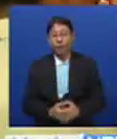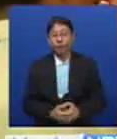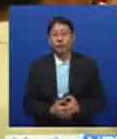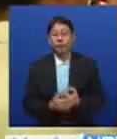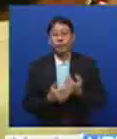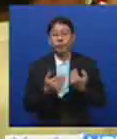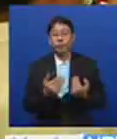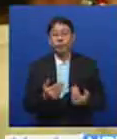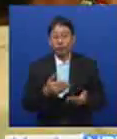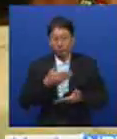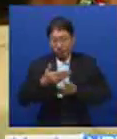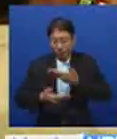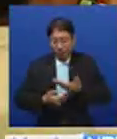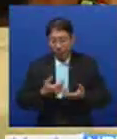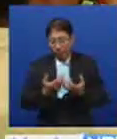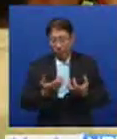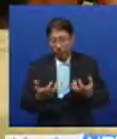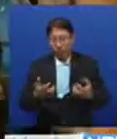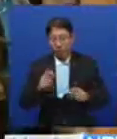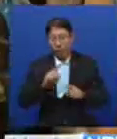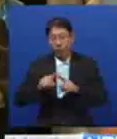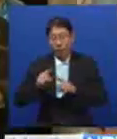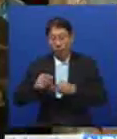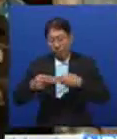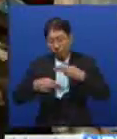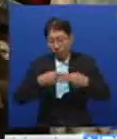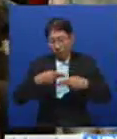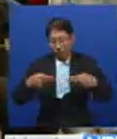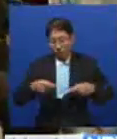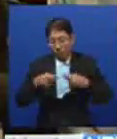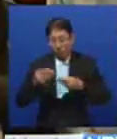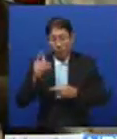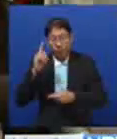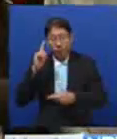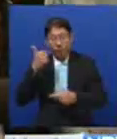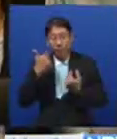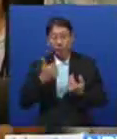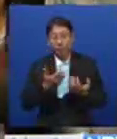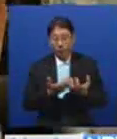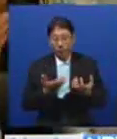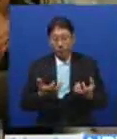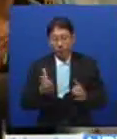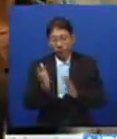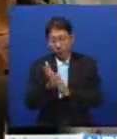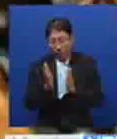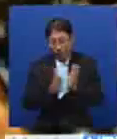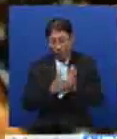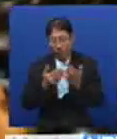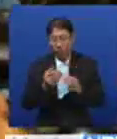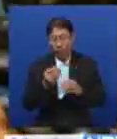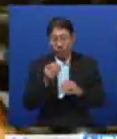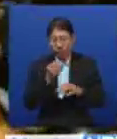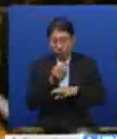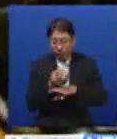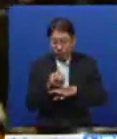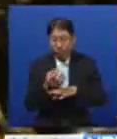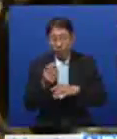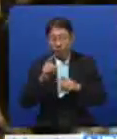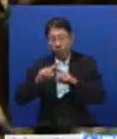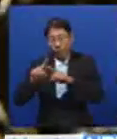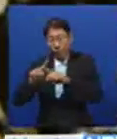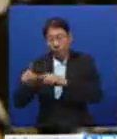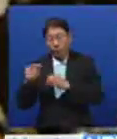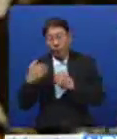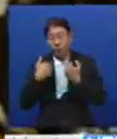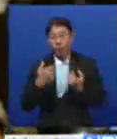ขณะที่โซนจำหน่ายสินค้าคุณภาพเพื่อมอบเป็นของขวัญวันแม่ไม่ว่าจะเป็นสินค้าหัตถกรรมเครื่องประดับตกแต่งสมุนไพรบำรุงสุข